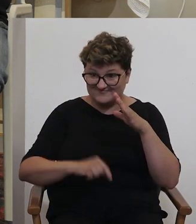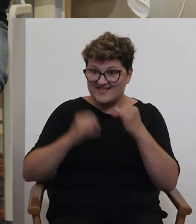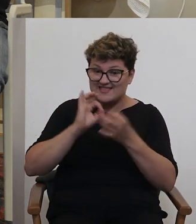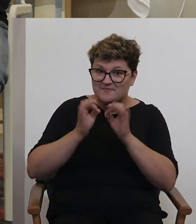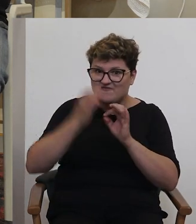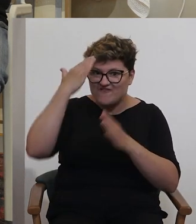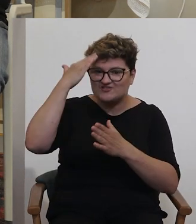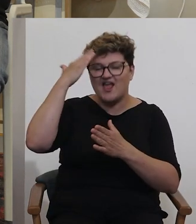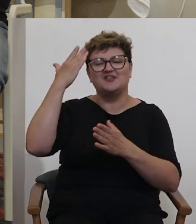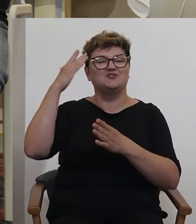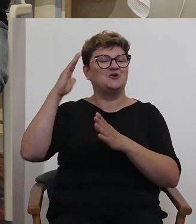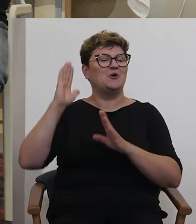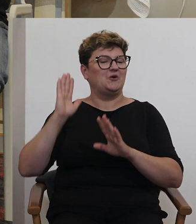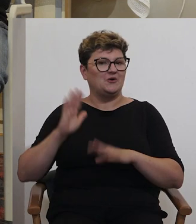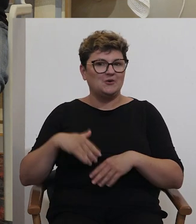wydaje, to by się